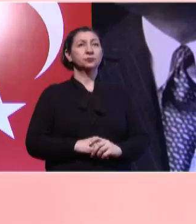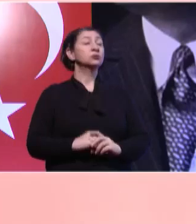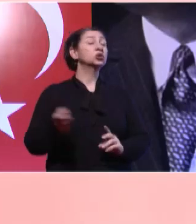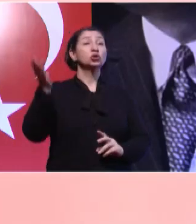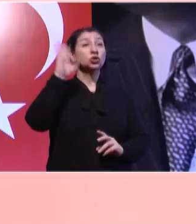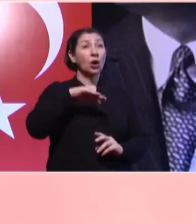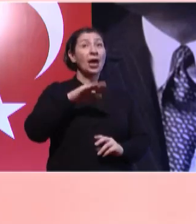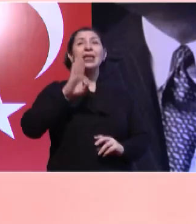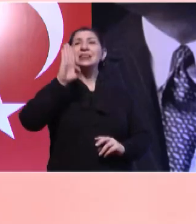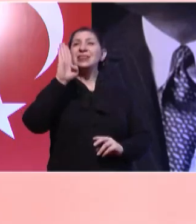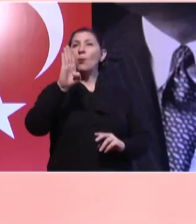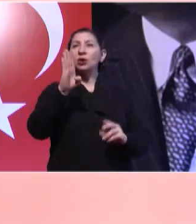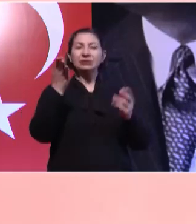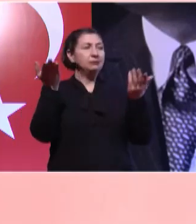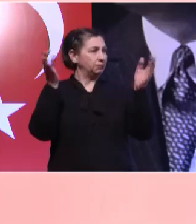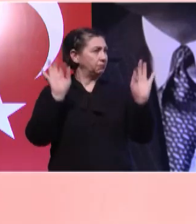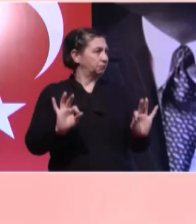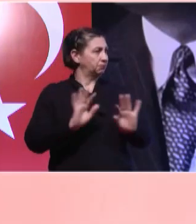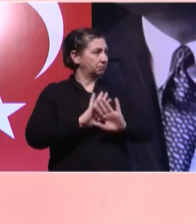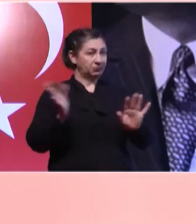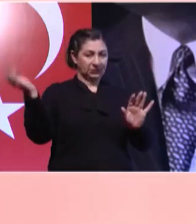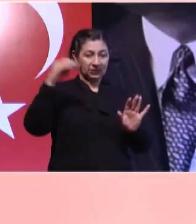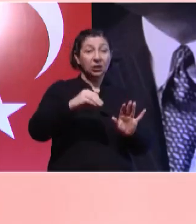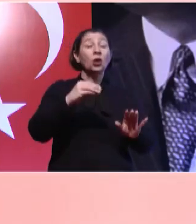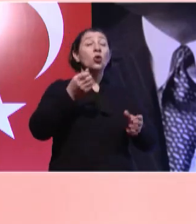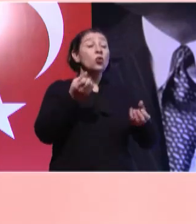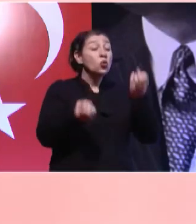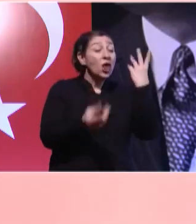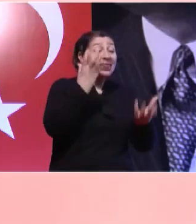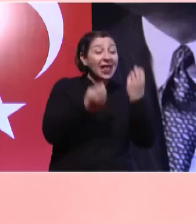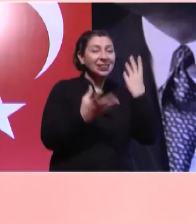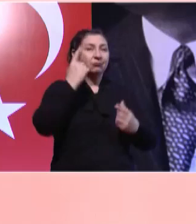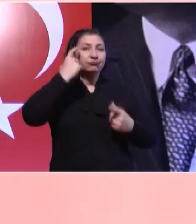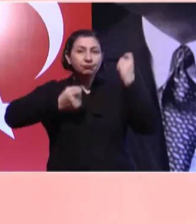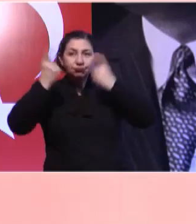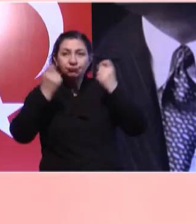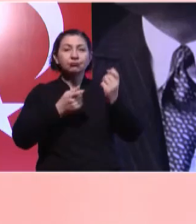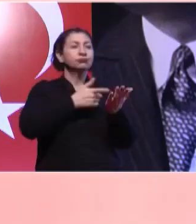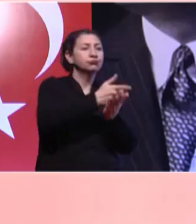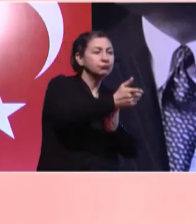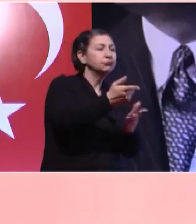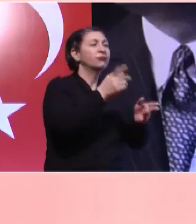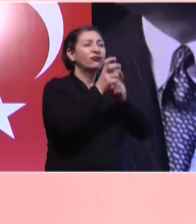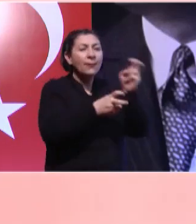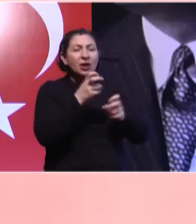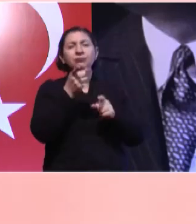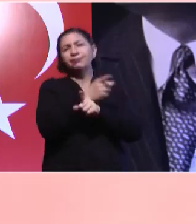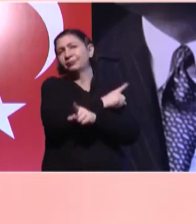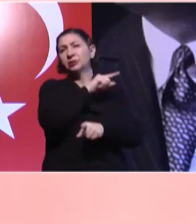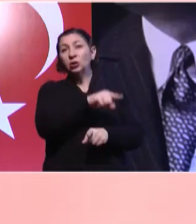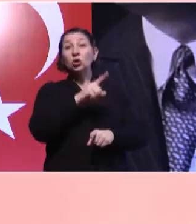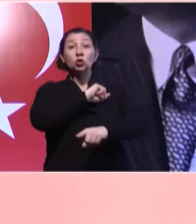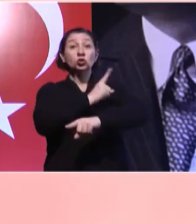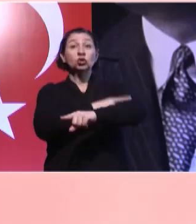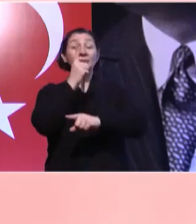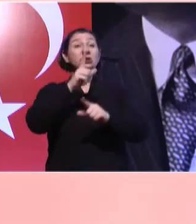Sonra demokrasiyi getirdikten sonra üreten Türkiye diyoruz. Her alanda üreteceğiz. güçlü bir